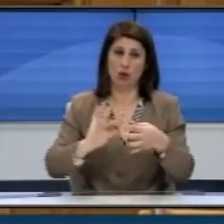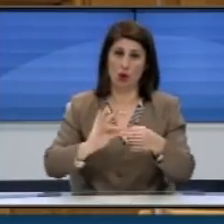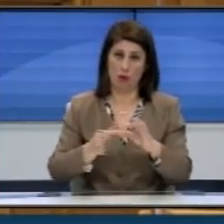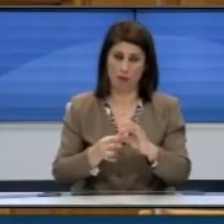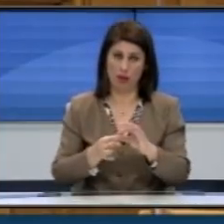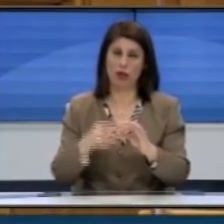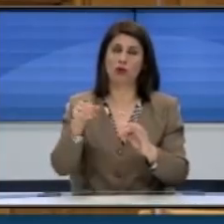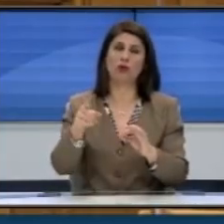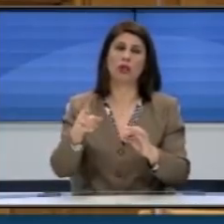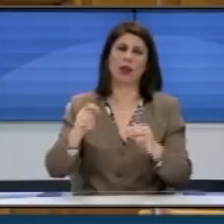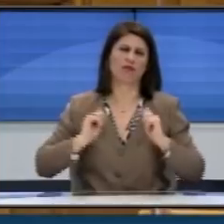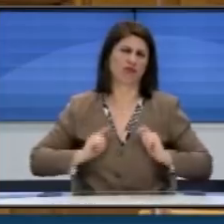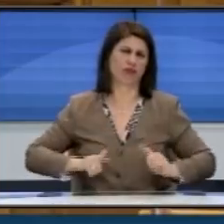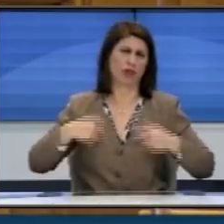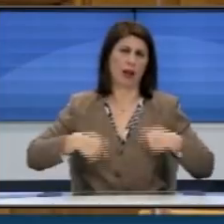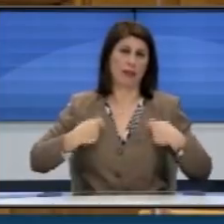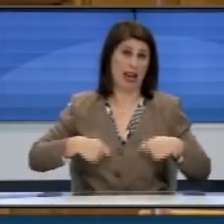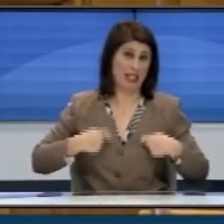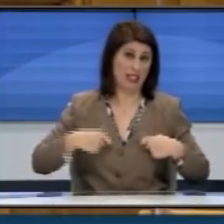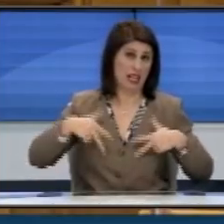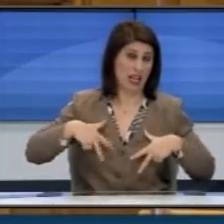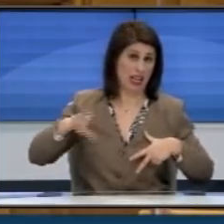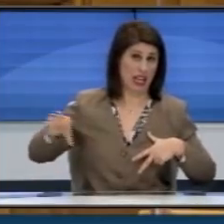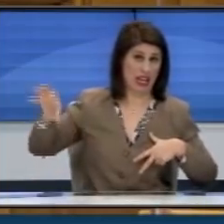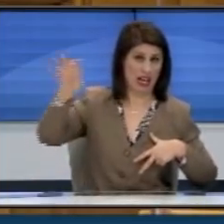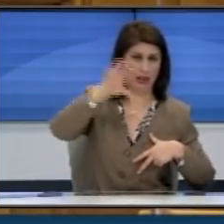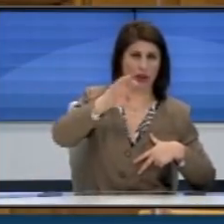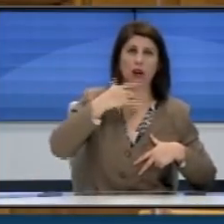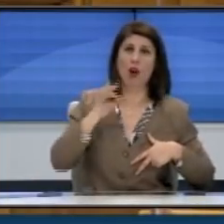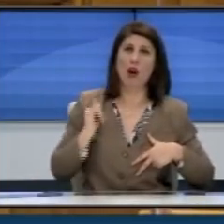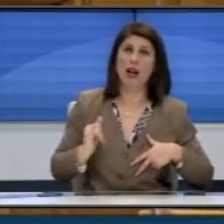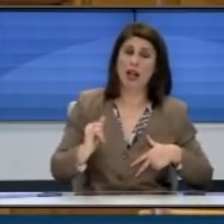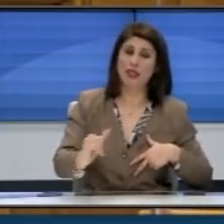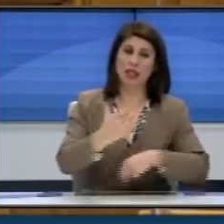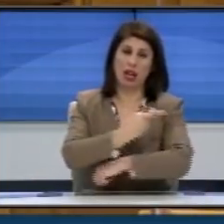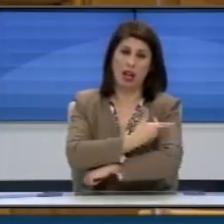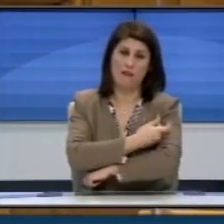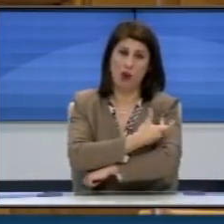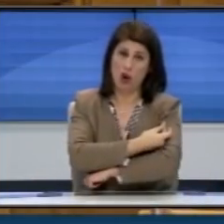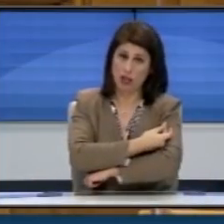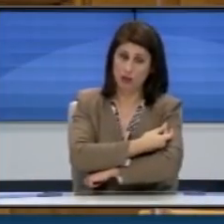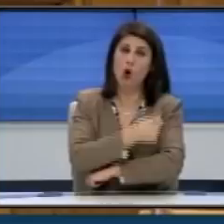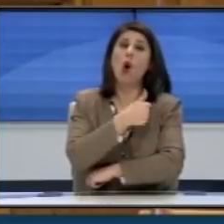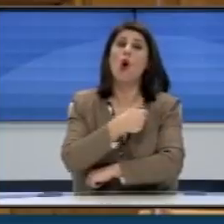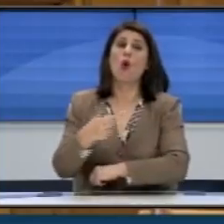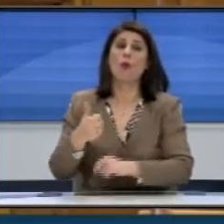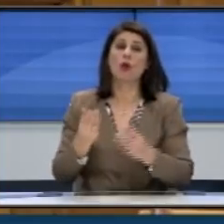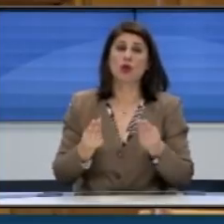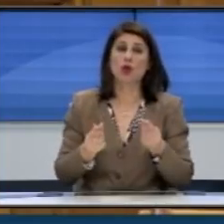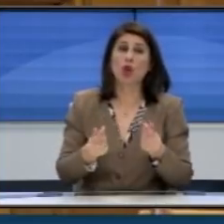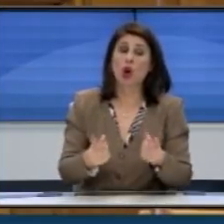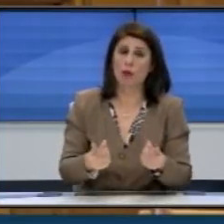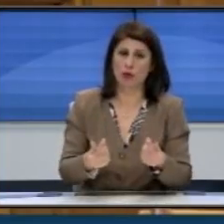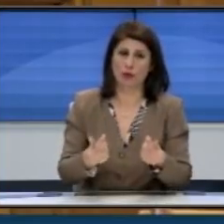τα διάφορα καπιταλιστικά κράτη. Με δεδομένες τις καθυστερήσεις στους εμβολιασμούς, ο μόνος τρόπος για